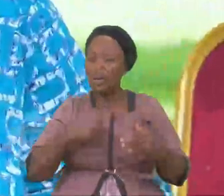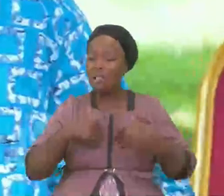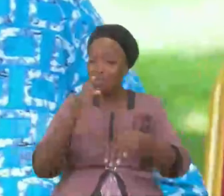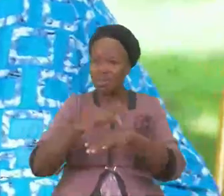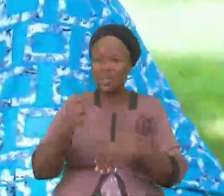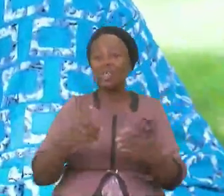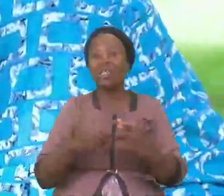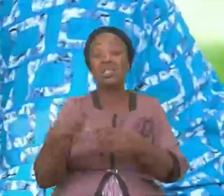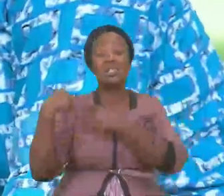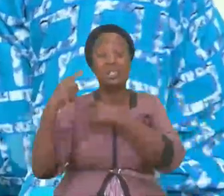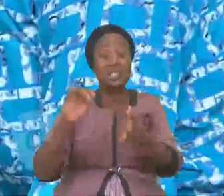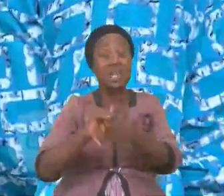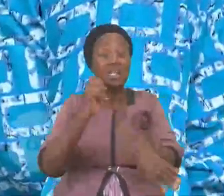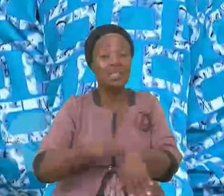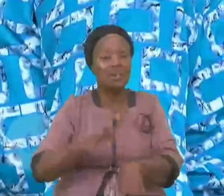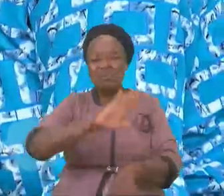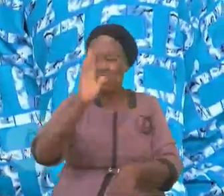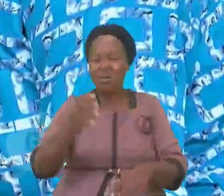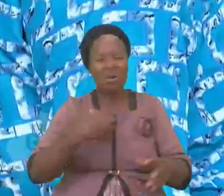elle ne se plaint plus de son oreille droite.